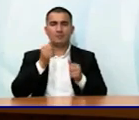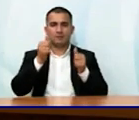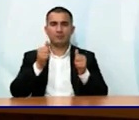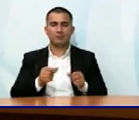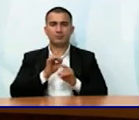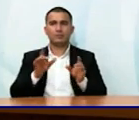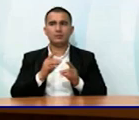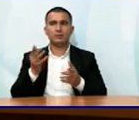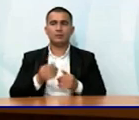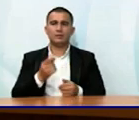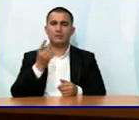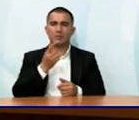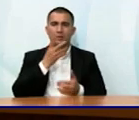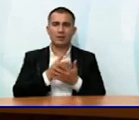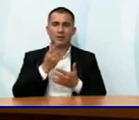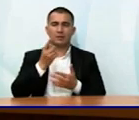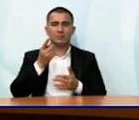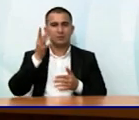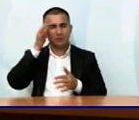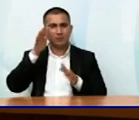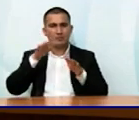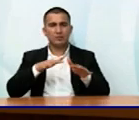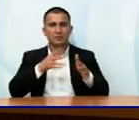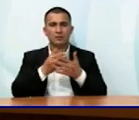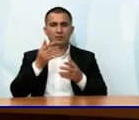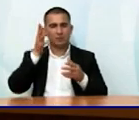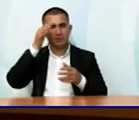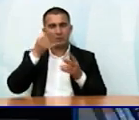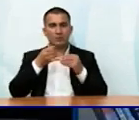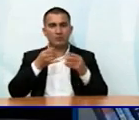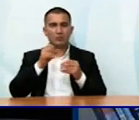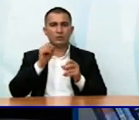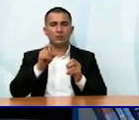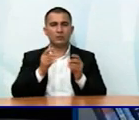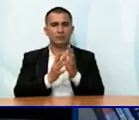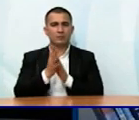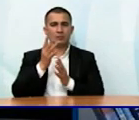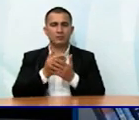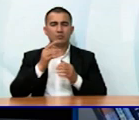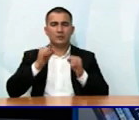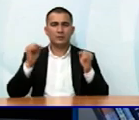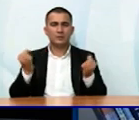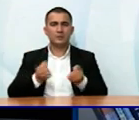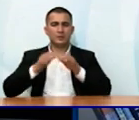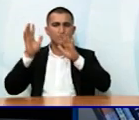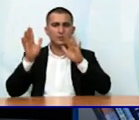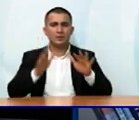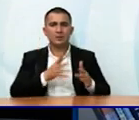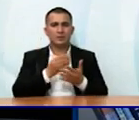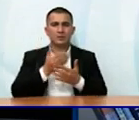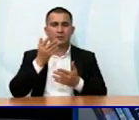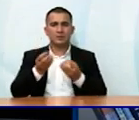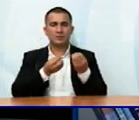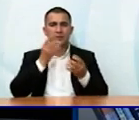ishora qilyapmiz. Biri bir o'lkaki tuprog'ida oltin gullaydi, bir o'lkaki qishlarida shivirlar bahor,